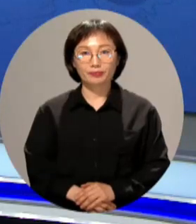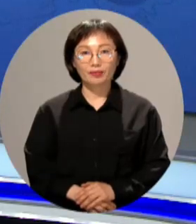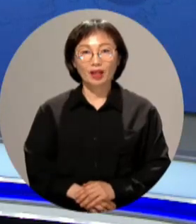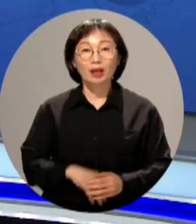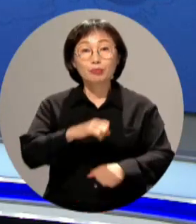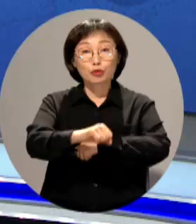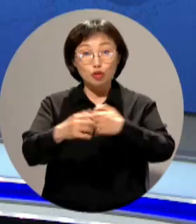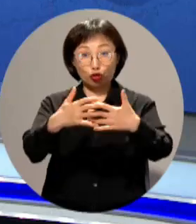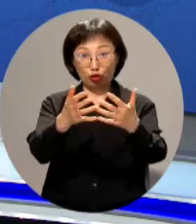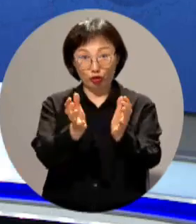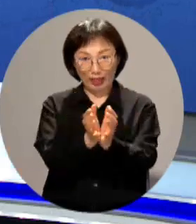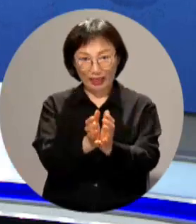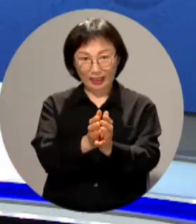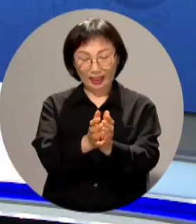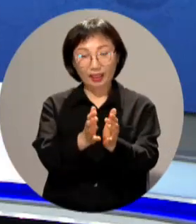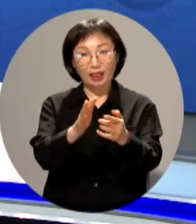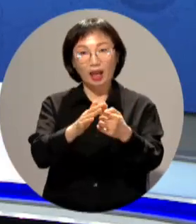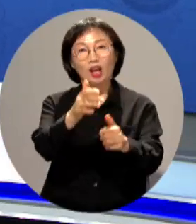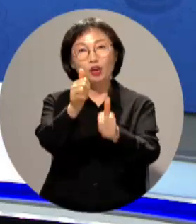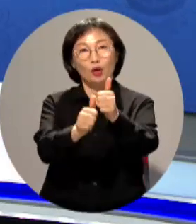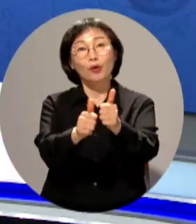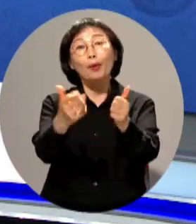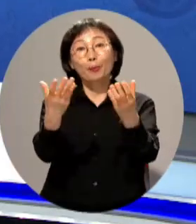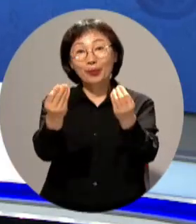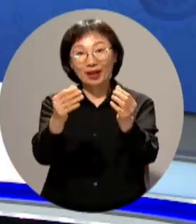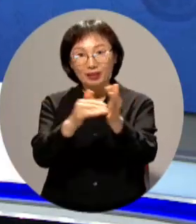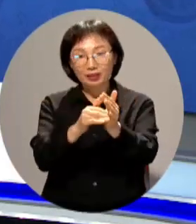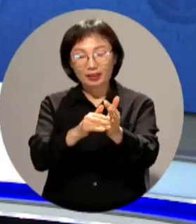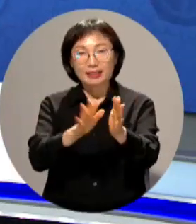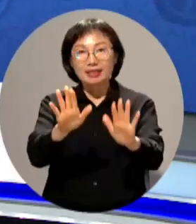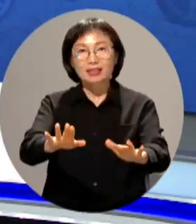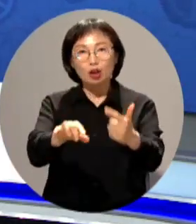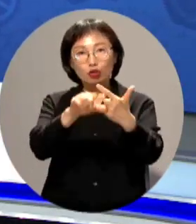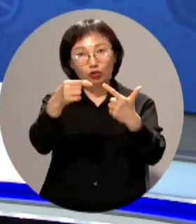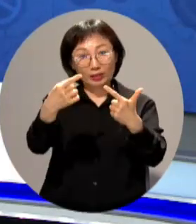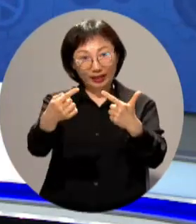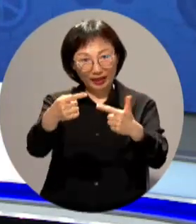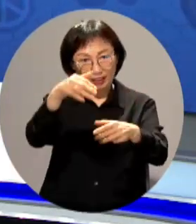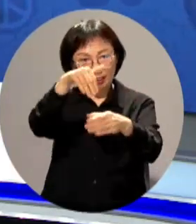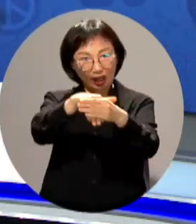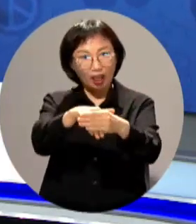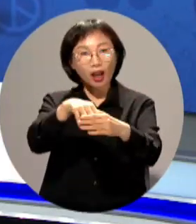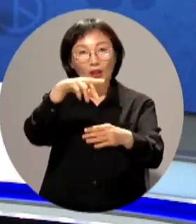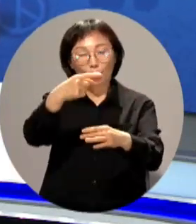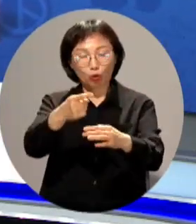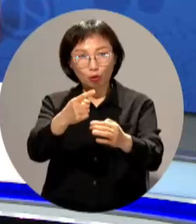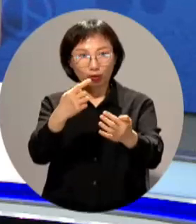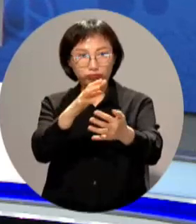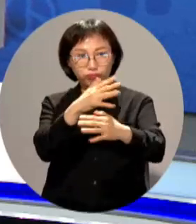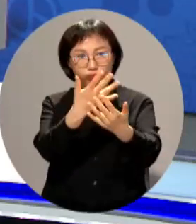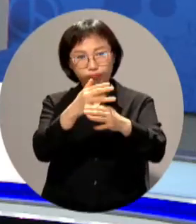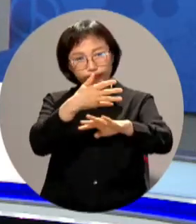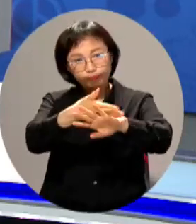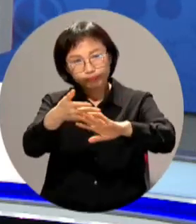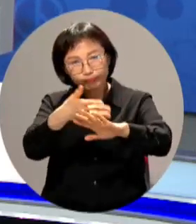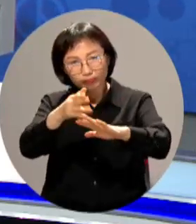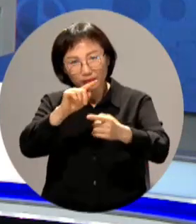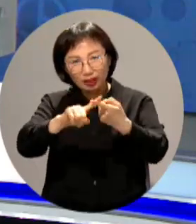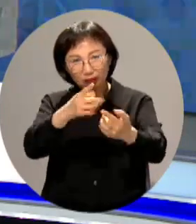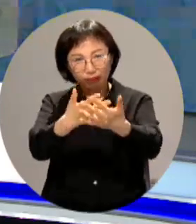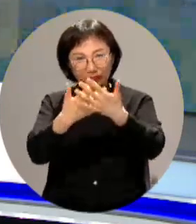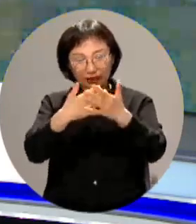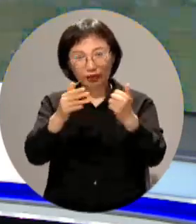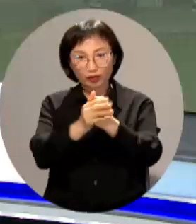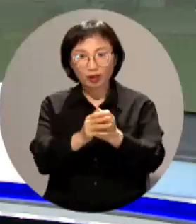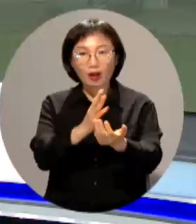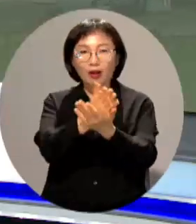4 민주당 의 단체장 경선이 마무리 되면서 이제 본선 대진표 도 윤곽을 드러내고 있습니다 전주 미실은 판과 이변